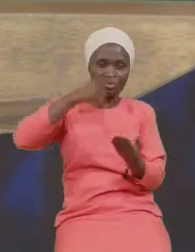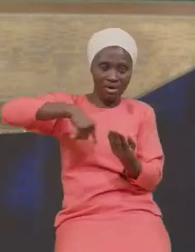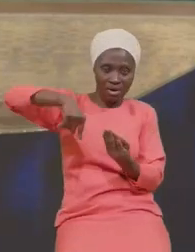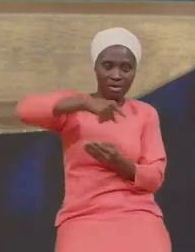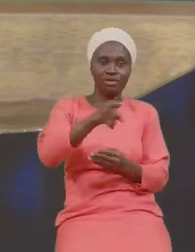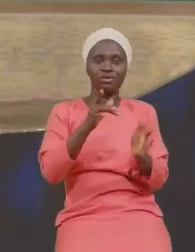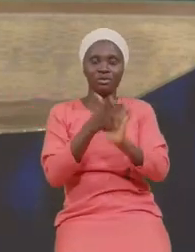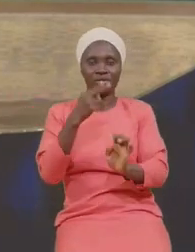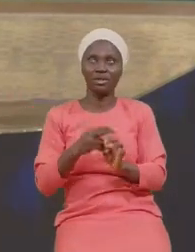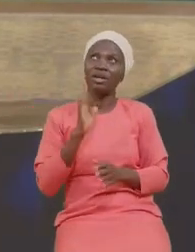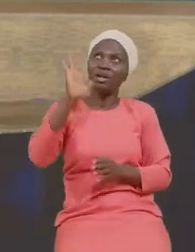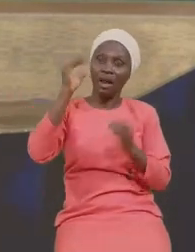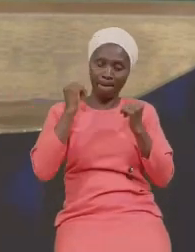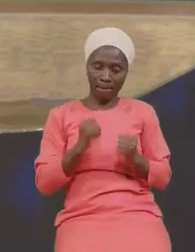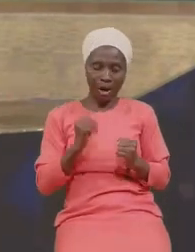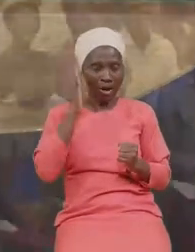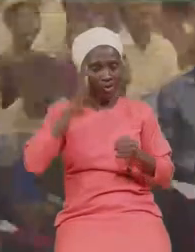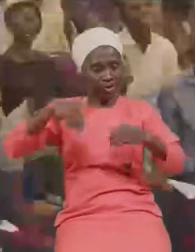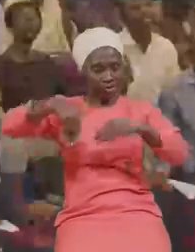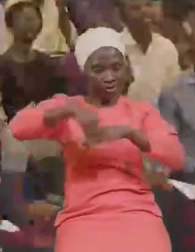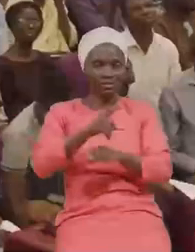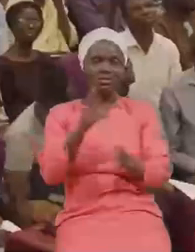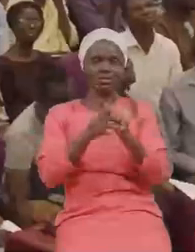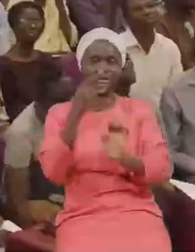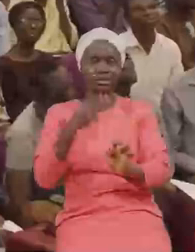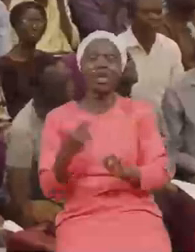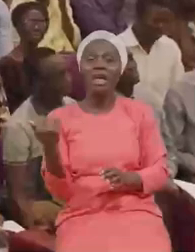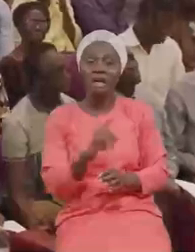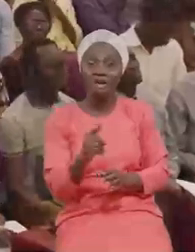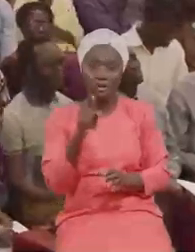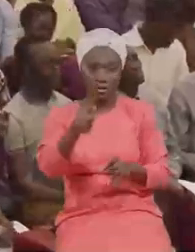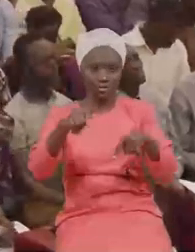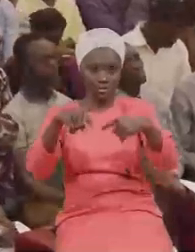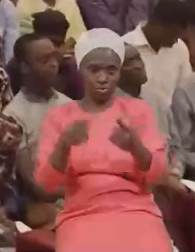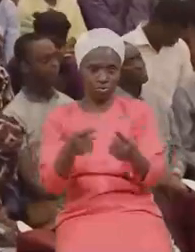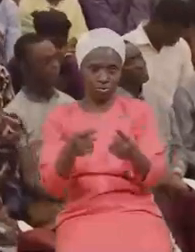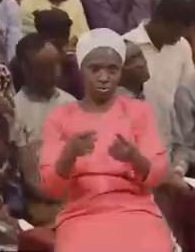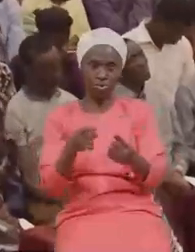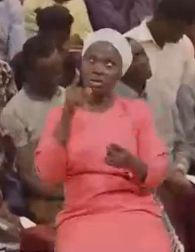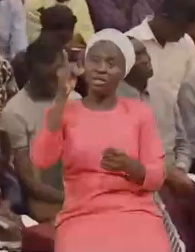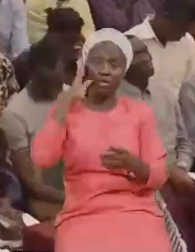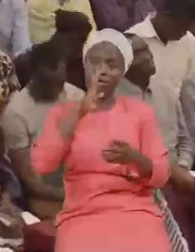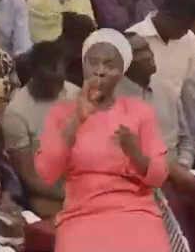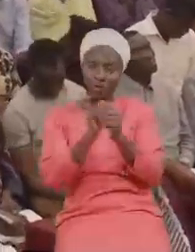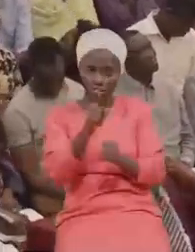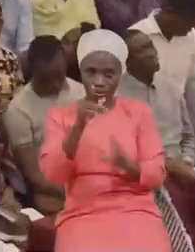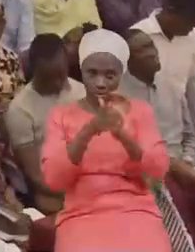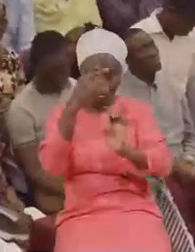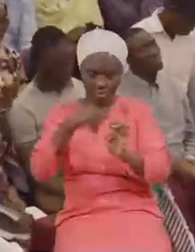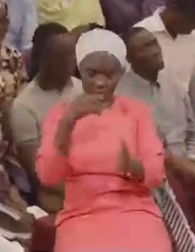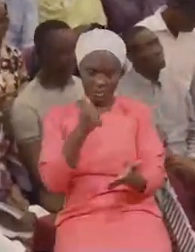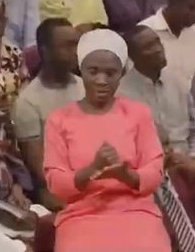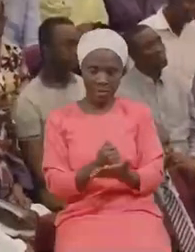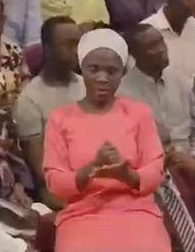sa puissance vous ombrage tout alors où que vous soyez il sera avec vous